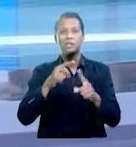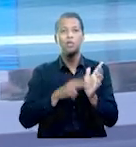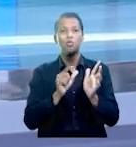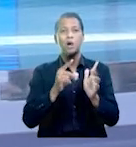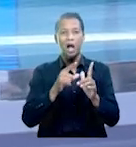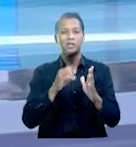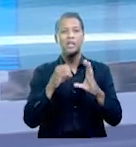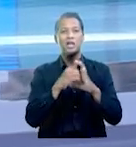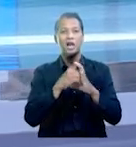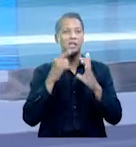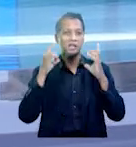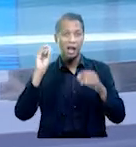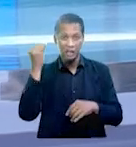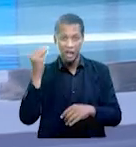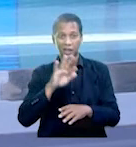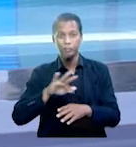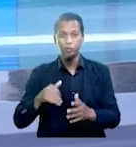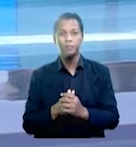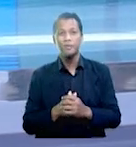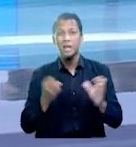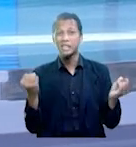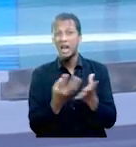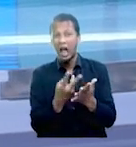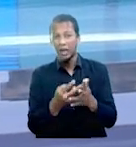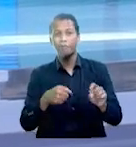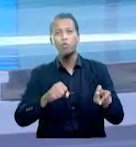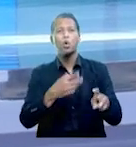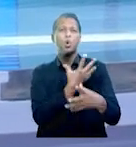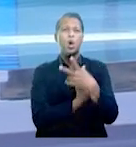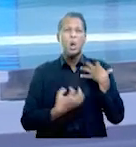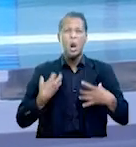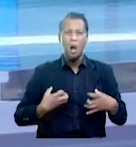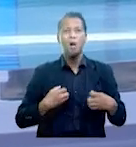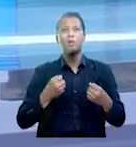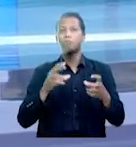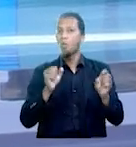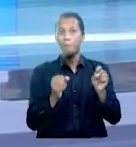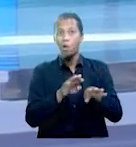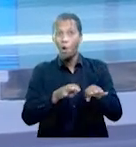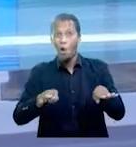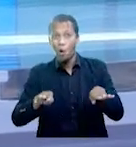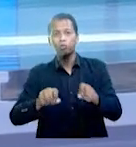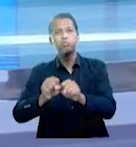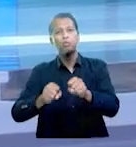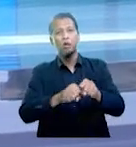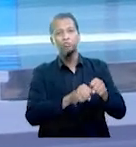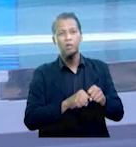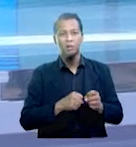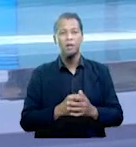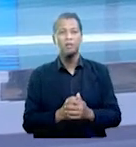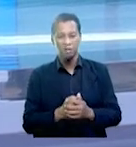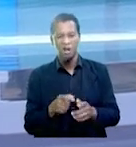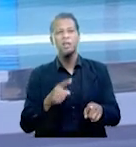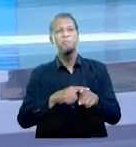Rai Jatinegara, Jakarta Timur. Akibat kecelakaan, pengendara motor luka-luka, sejumlah mobil dan showroom rusak. Kejadian ini sempat membuat